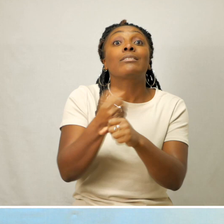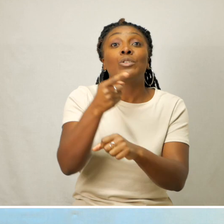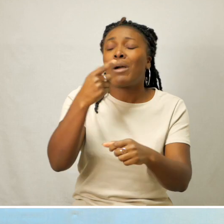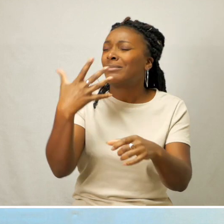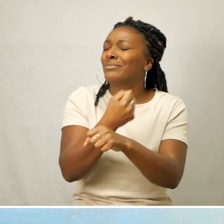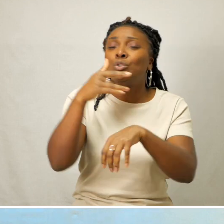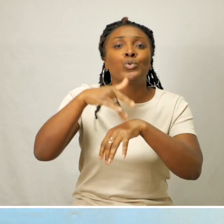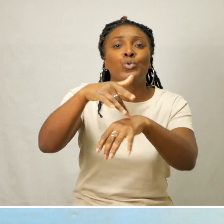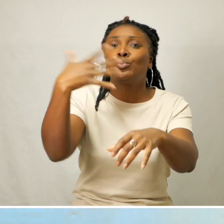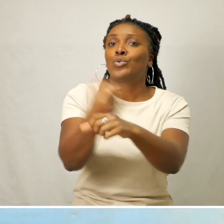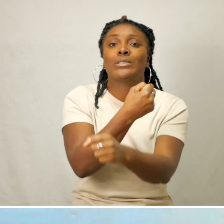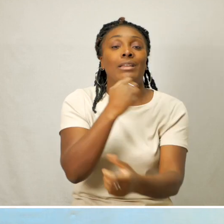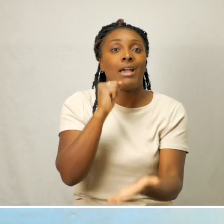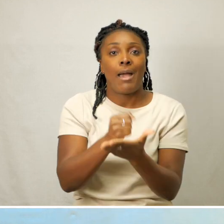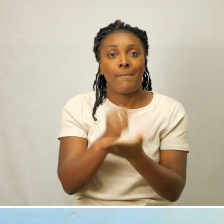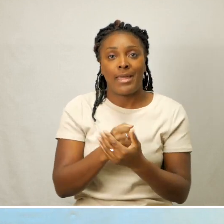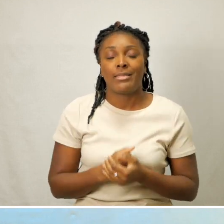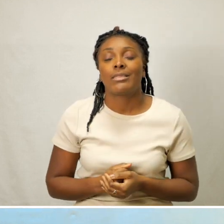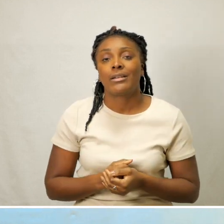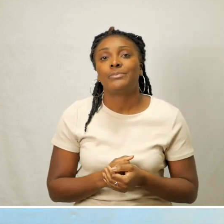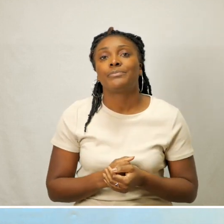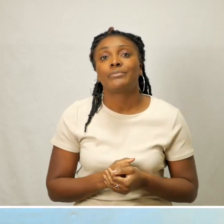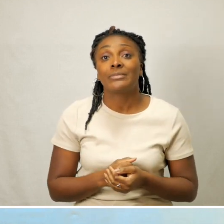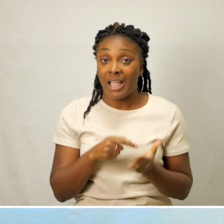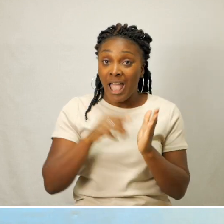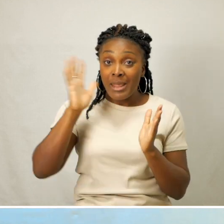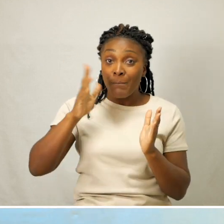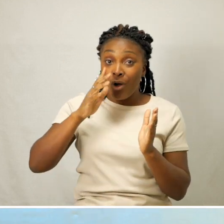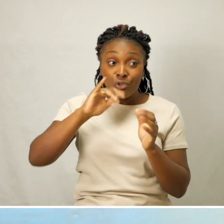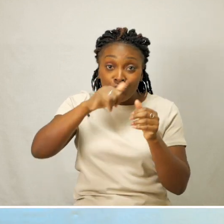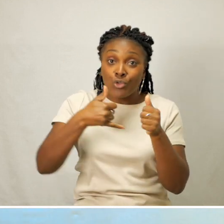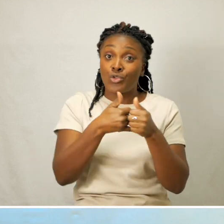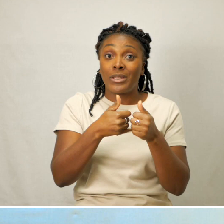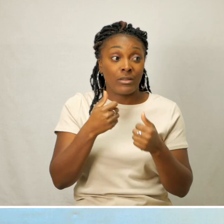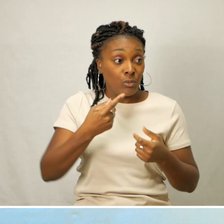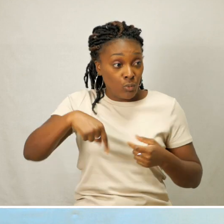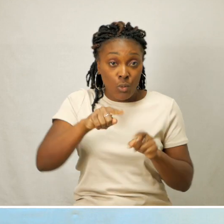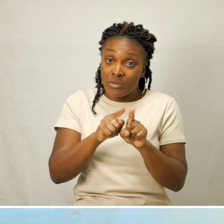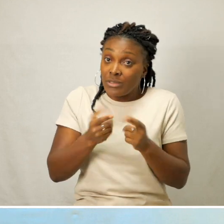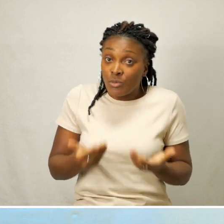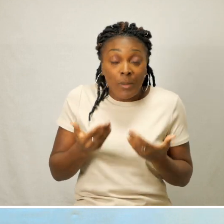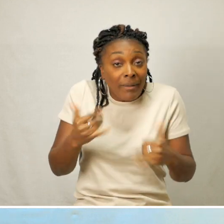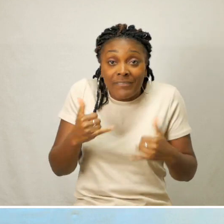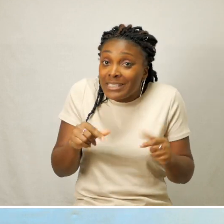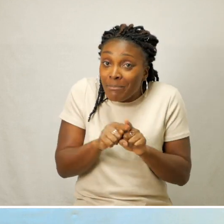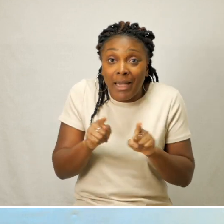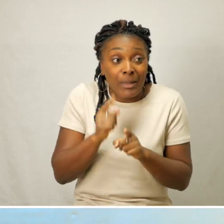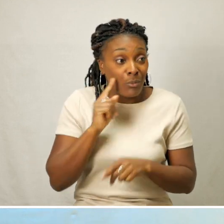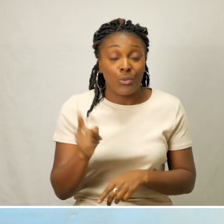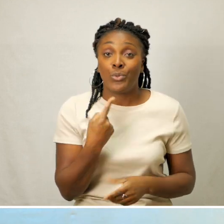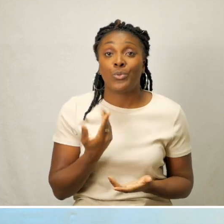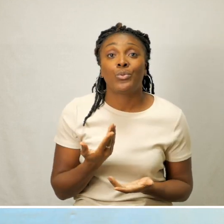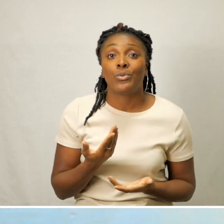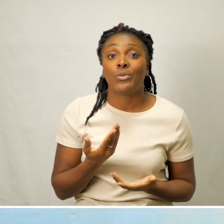entreprises. Amen. Ce qui était valable pour Jésus, il est valable pour nous encore aujourd'hui. La Bible nous dit,